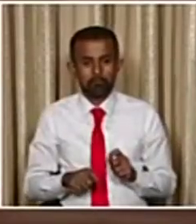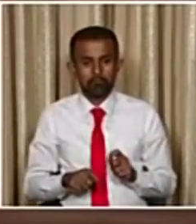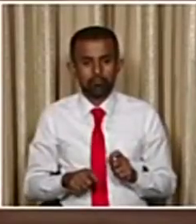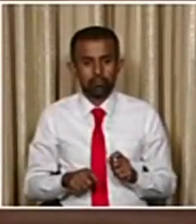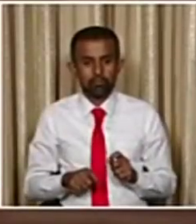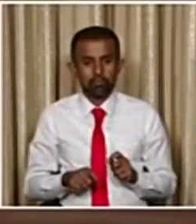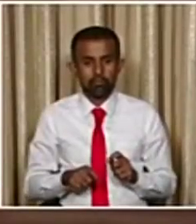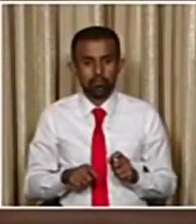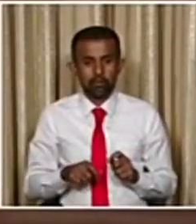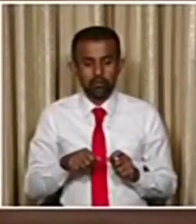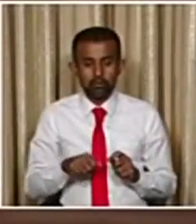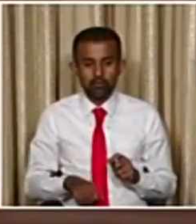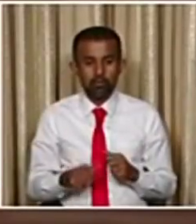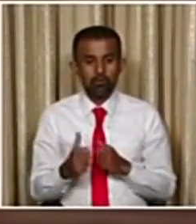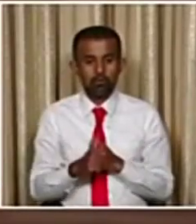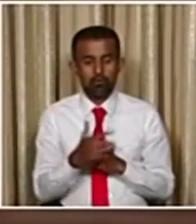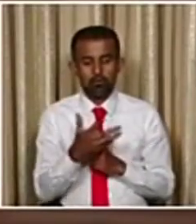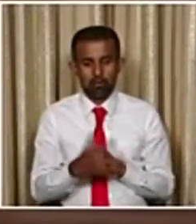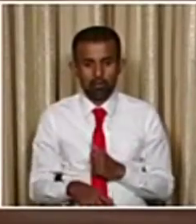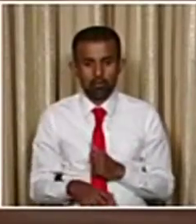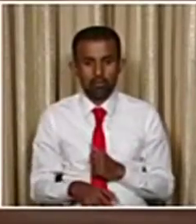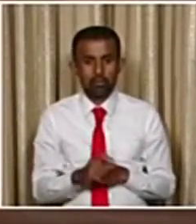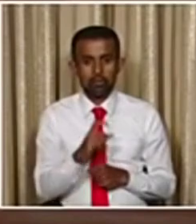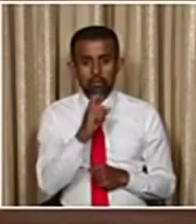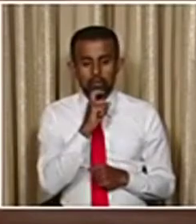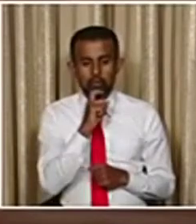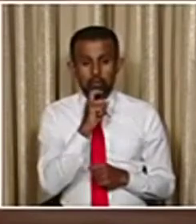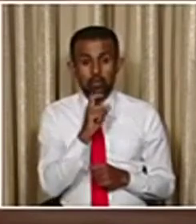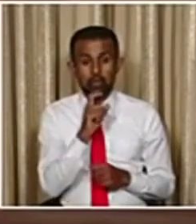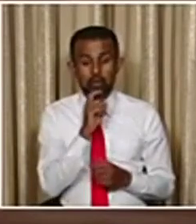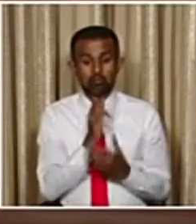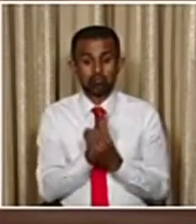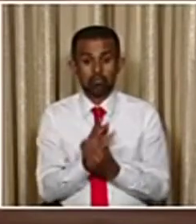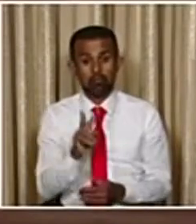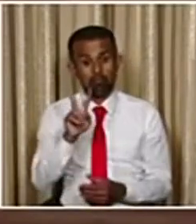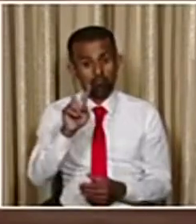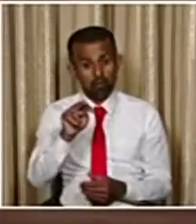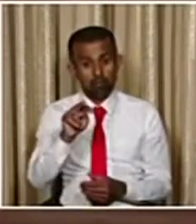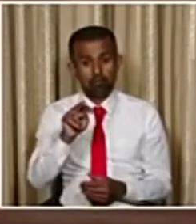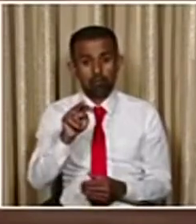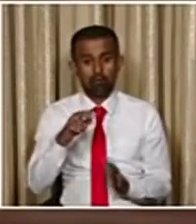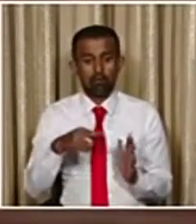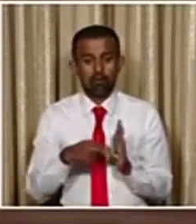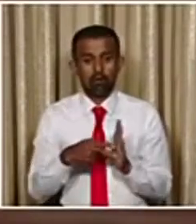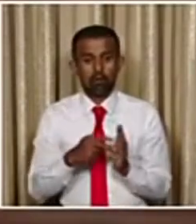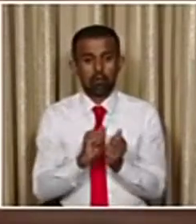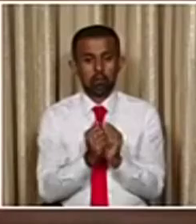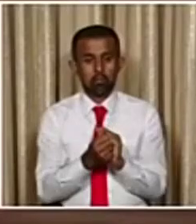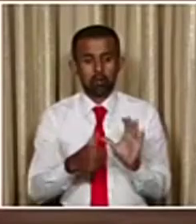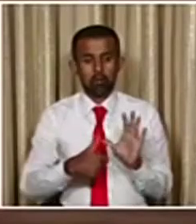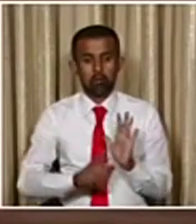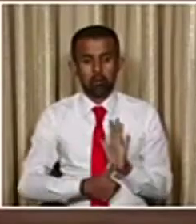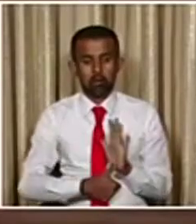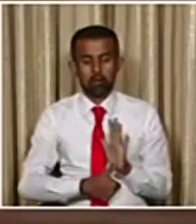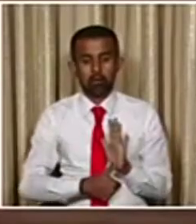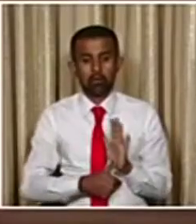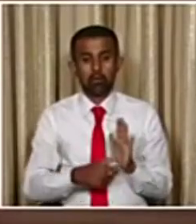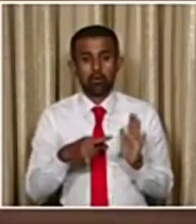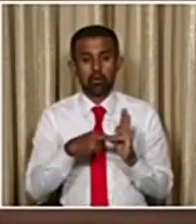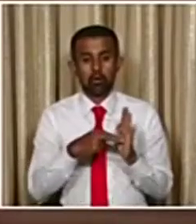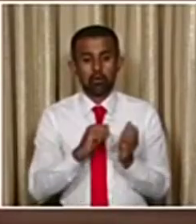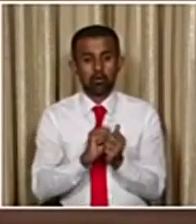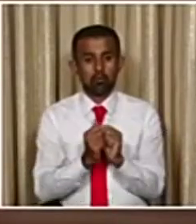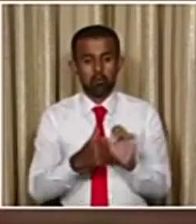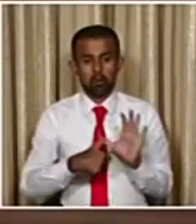බල පනත ගෙනල්ලා මේක හදලා තියෙනවා. අද උසාවියේ අධිකරණේ නඩු 20ක් දාලා තියෙනවා ආර්ථික පරිවර්තන පනත ඉකොනොමික්